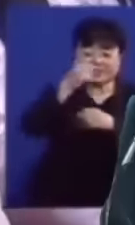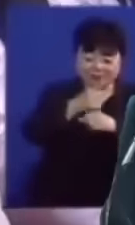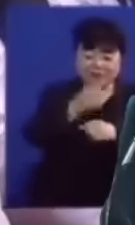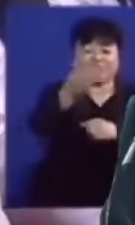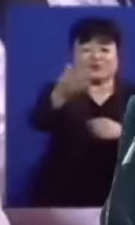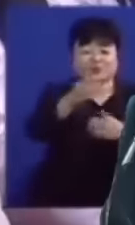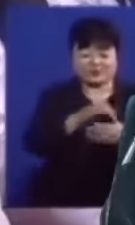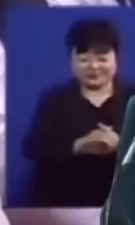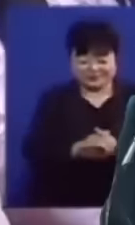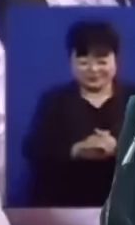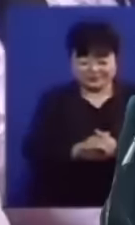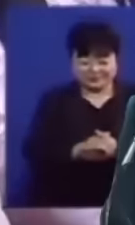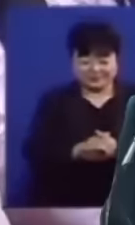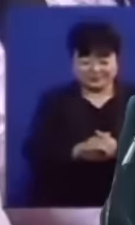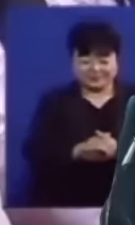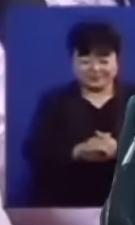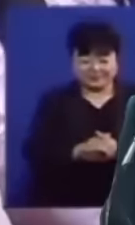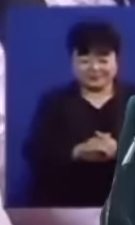마는 것입니다.